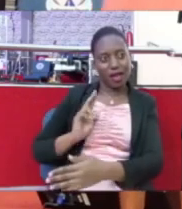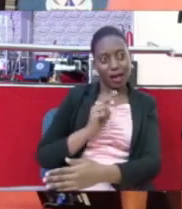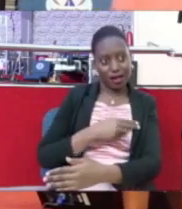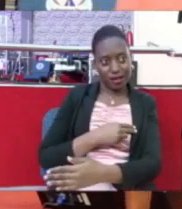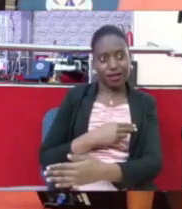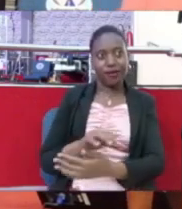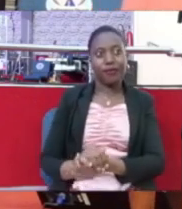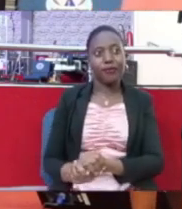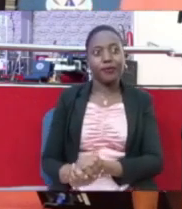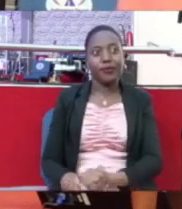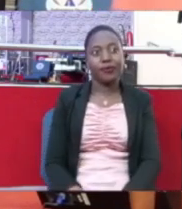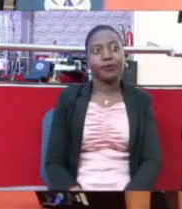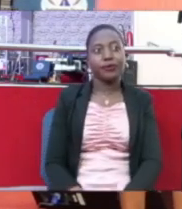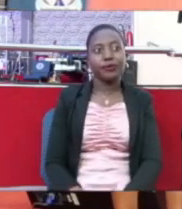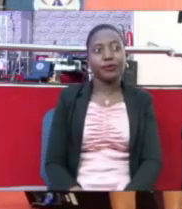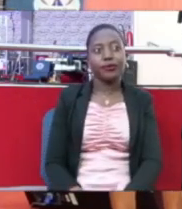kuwa nasi.